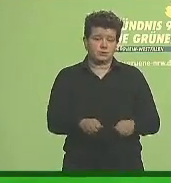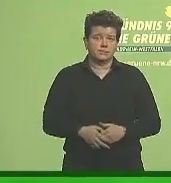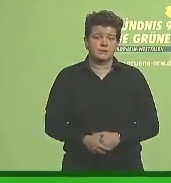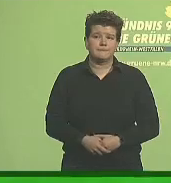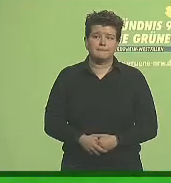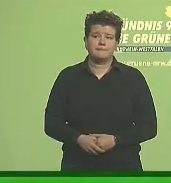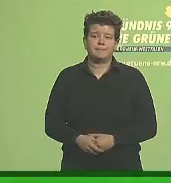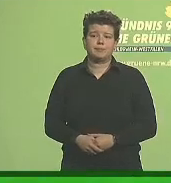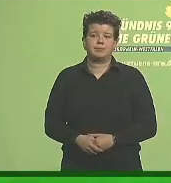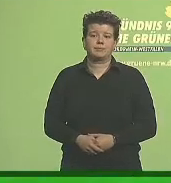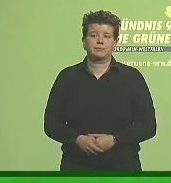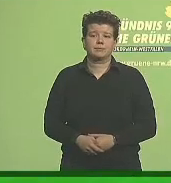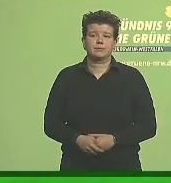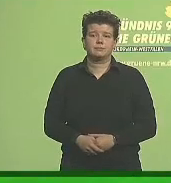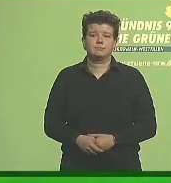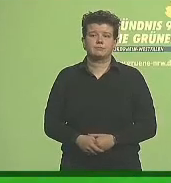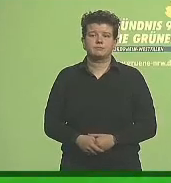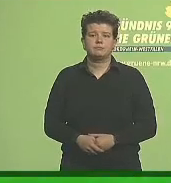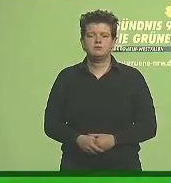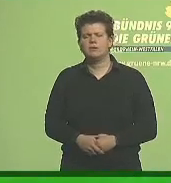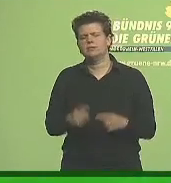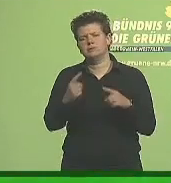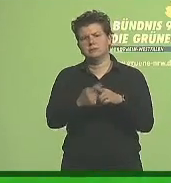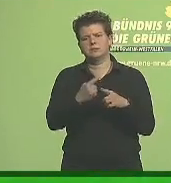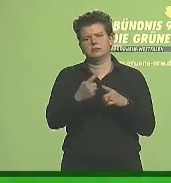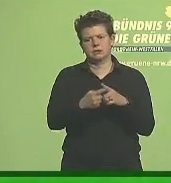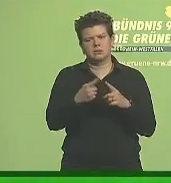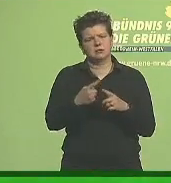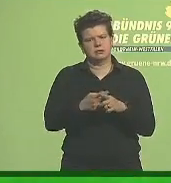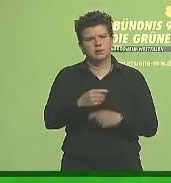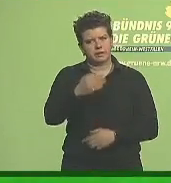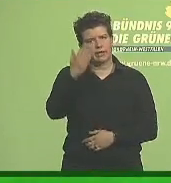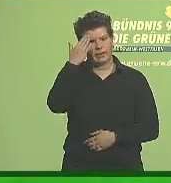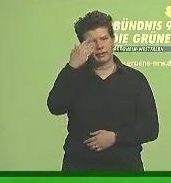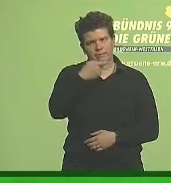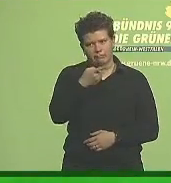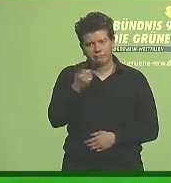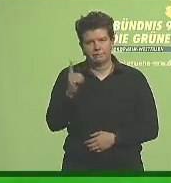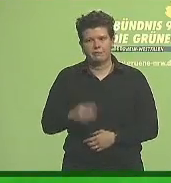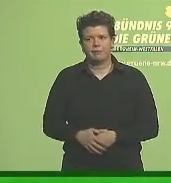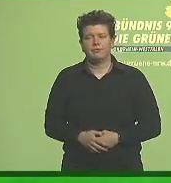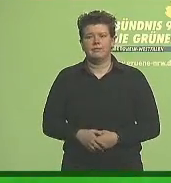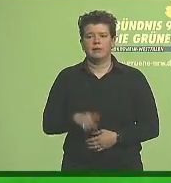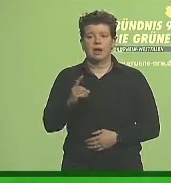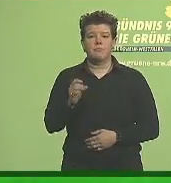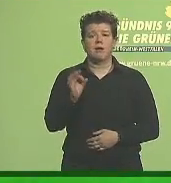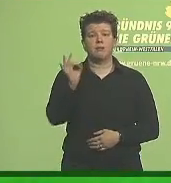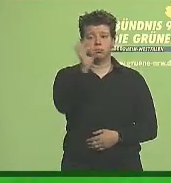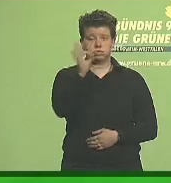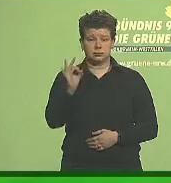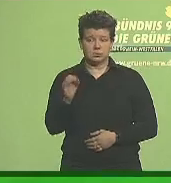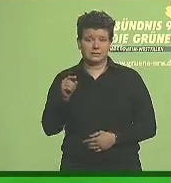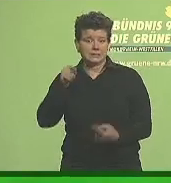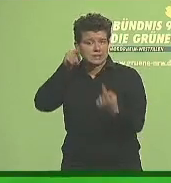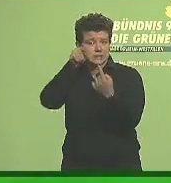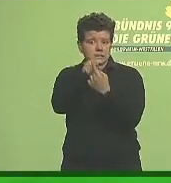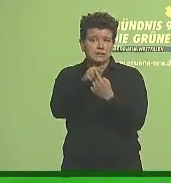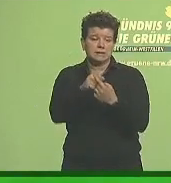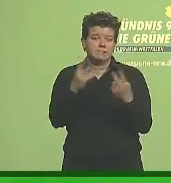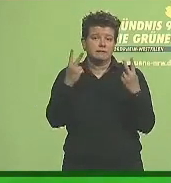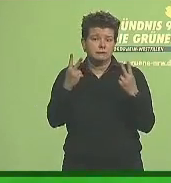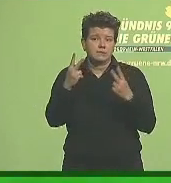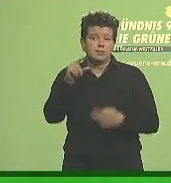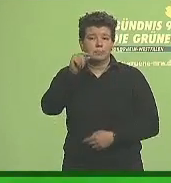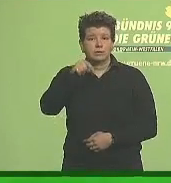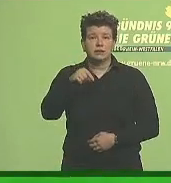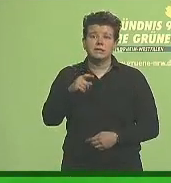Und ich will euch nicht mit Zahlen langweilen, aber wenn man über Prozentziele entscheidet, muss man sich ein bisschen mit den Zahlen beschäftigen.